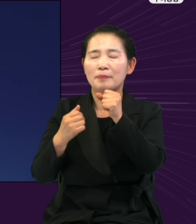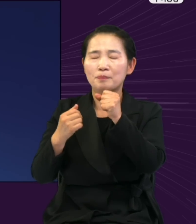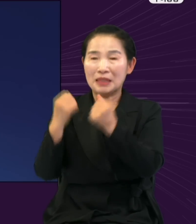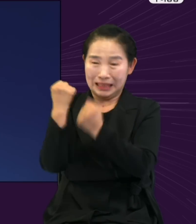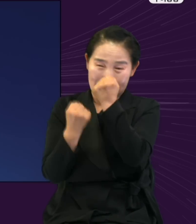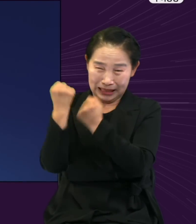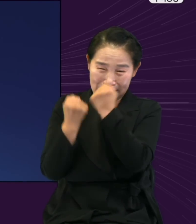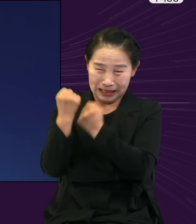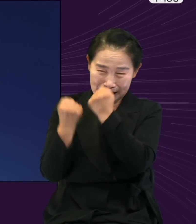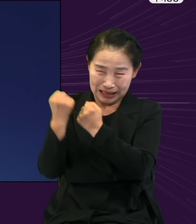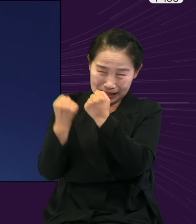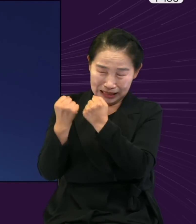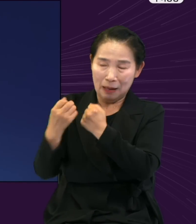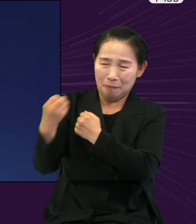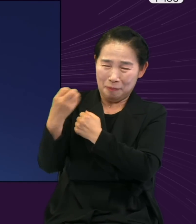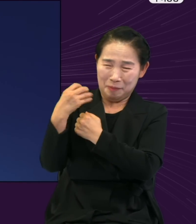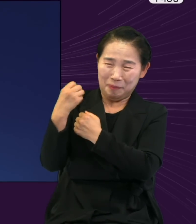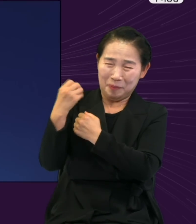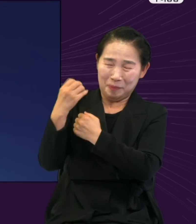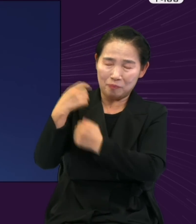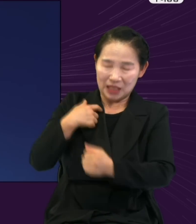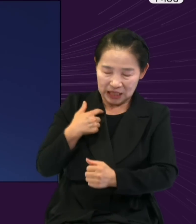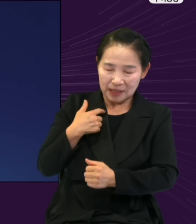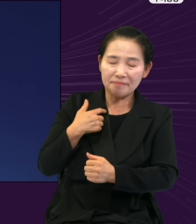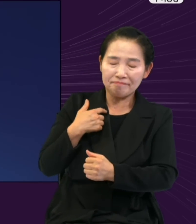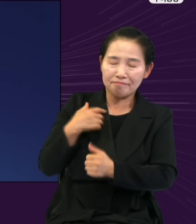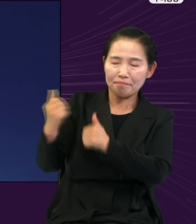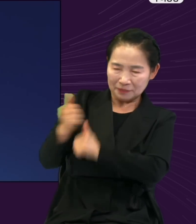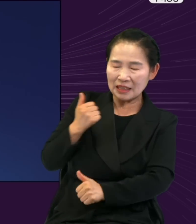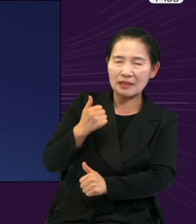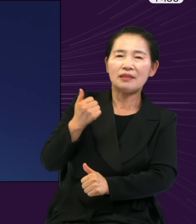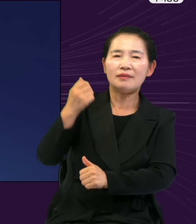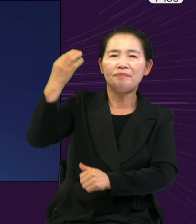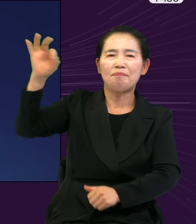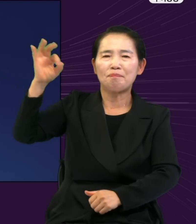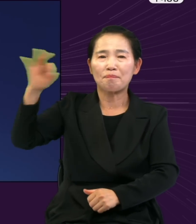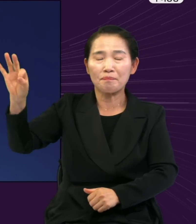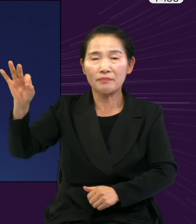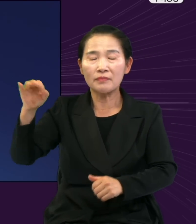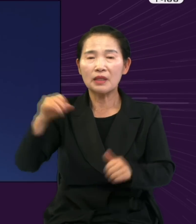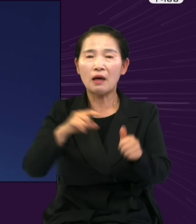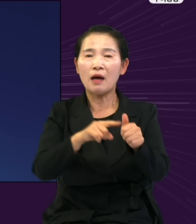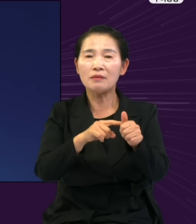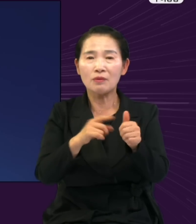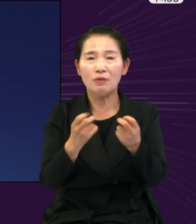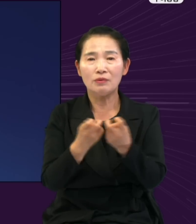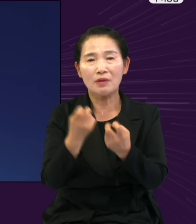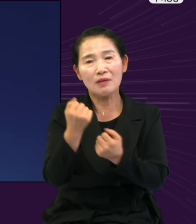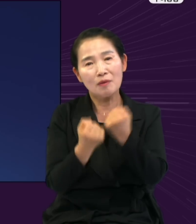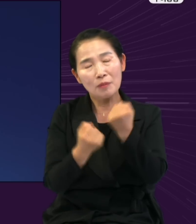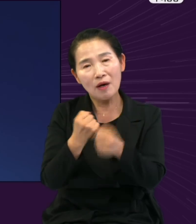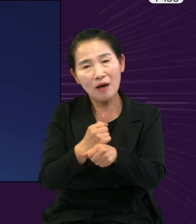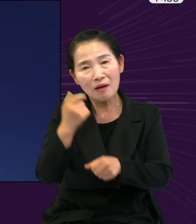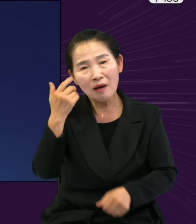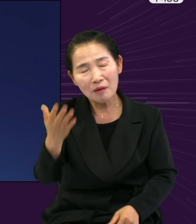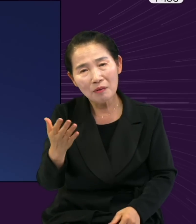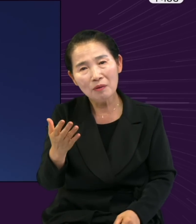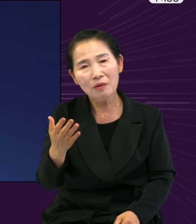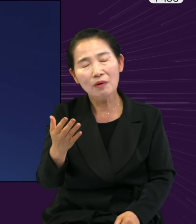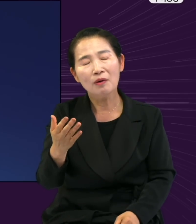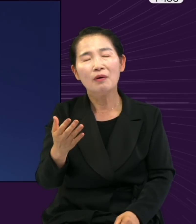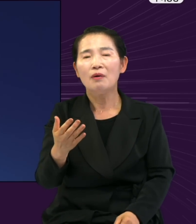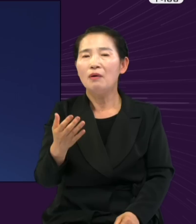제 아이는 제가 설득할 자신이 없어요. 뭐라고 얘기해야 이 아이가 이 상황을 이해하고 받아들일지 저는